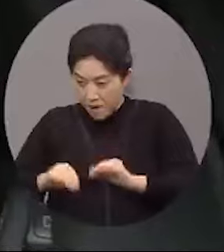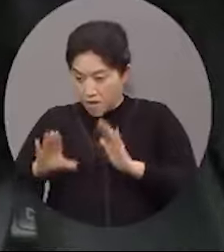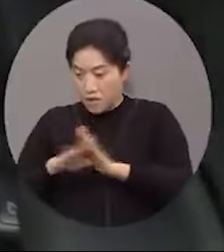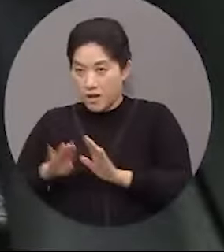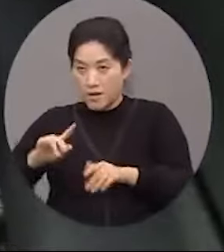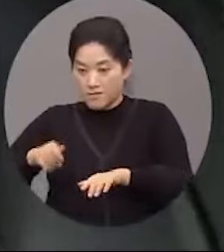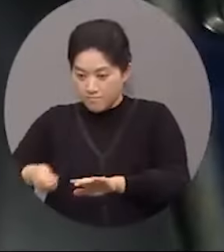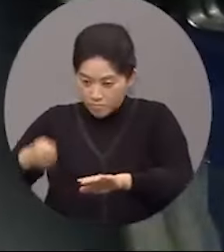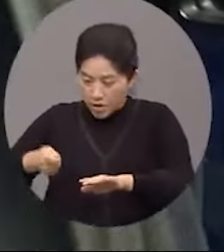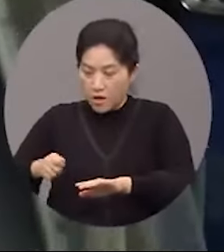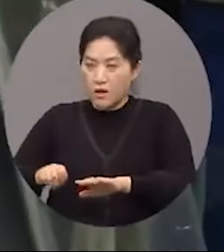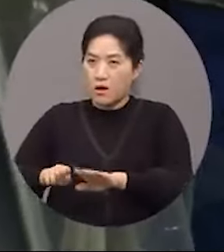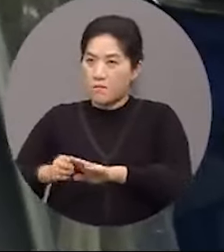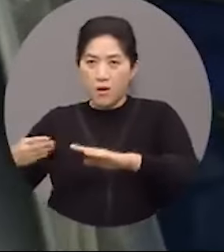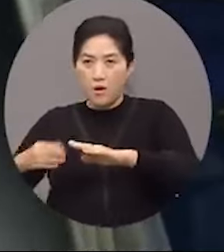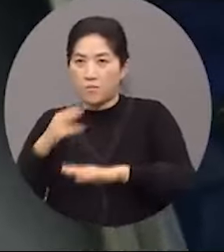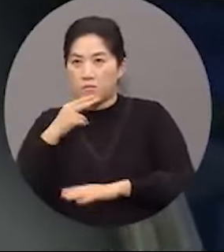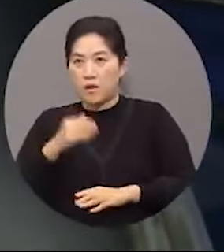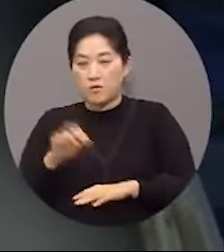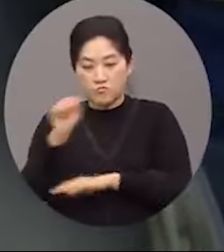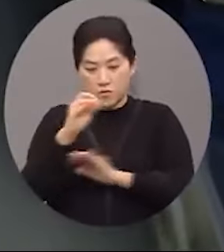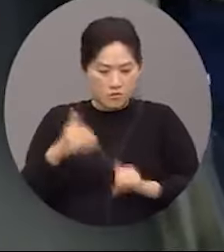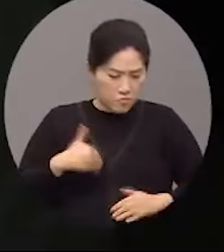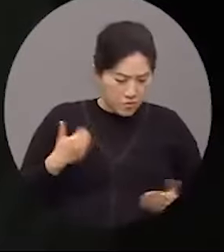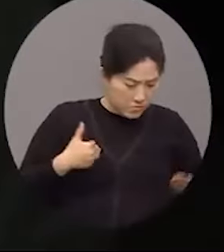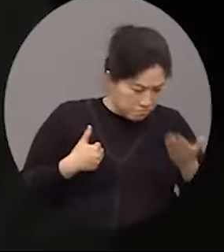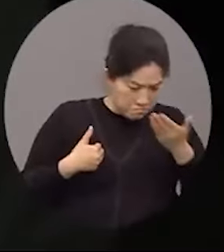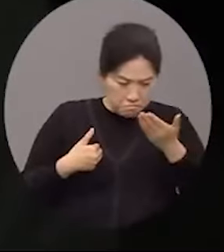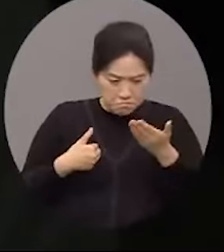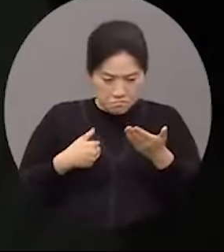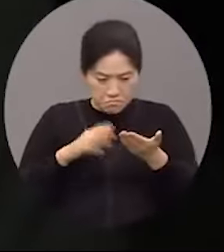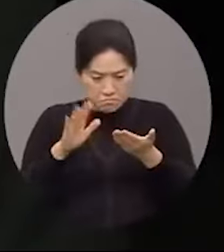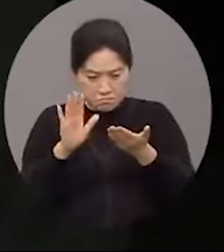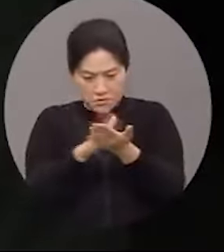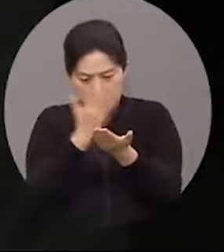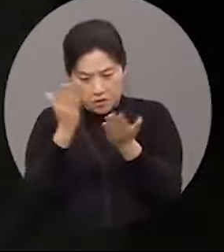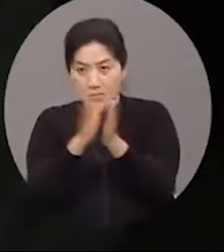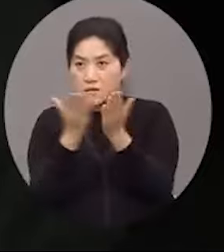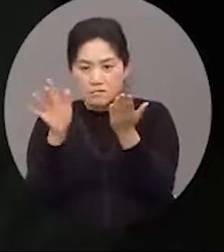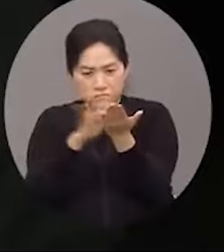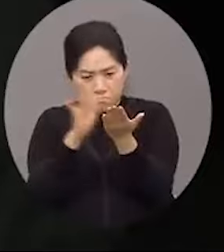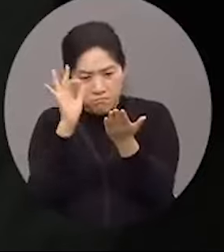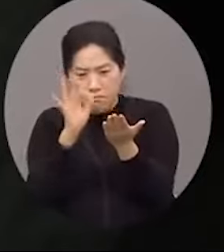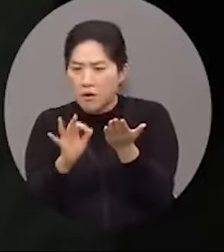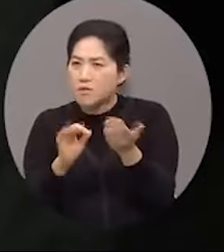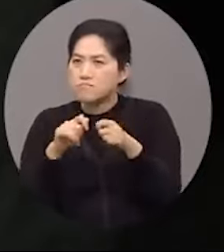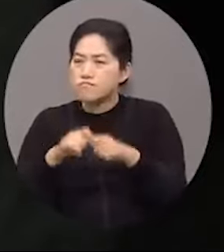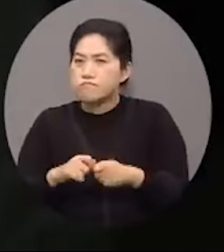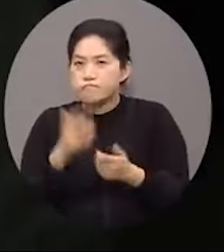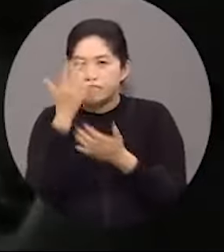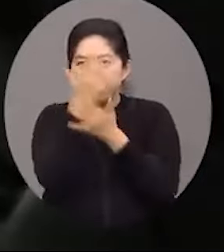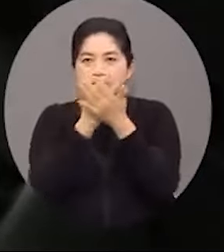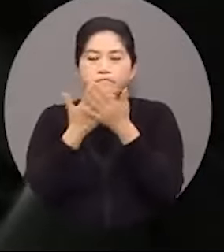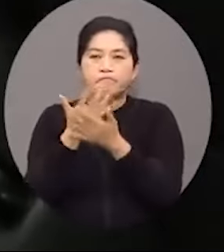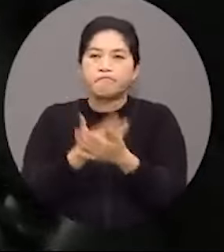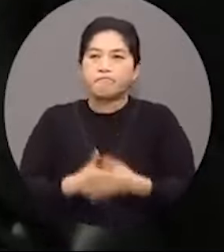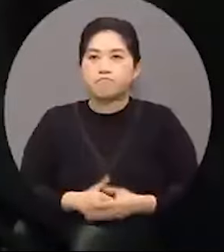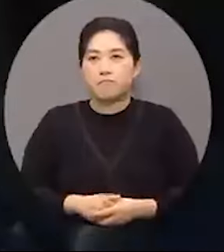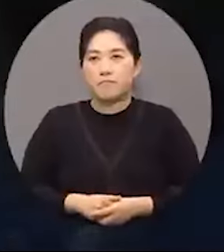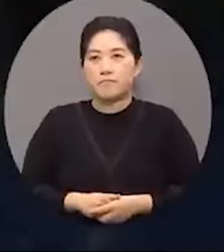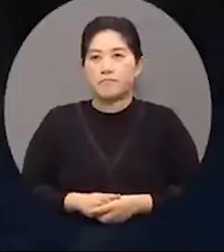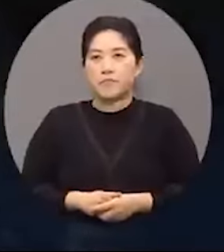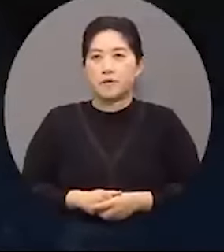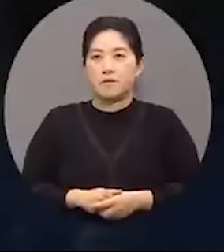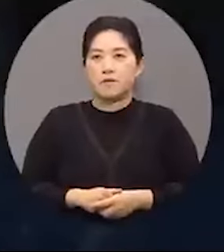않습니다. 운전자도 전혀 모르고 있고 안내 책자를 찾아봐도 구체적 안내는 없습니다.